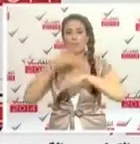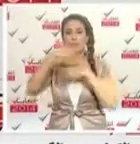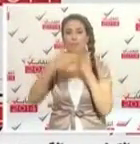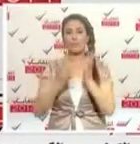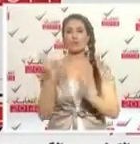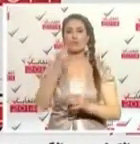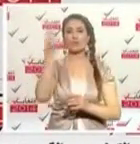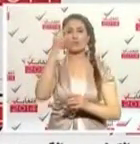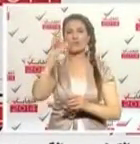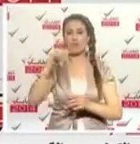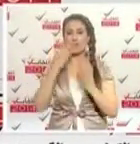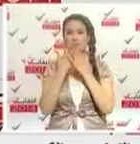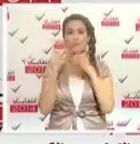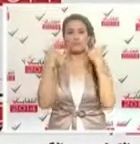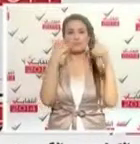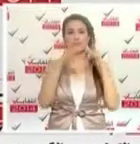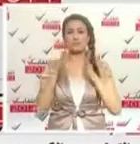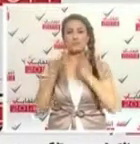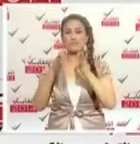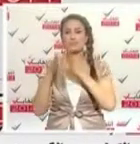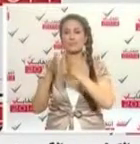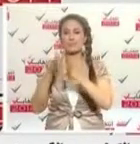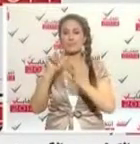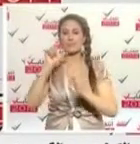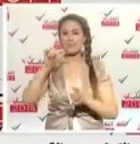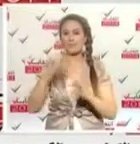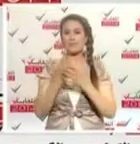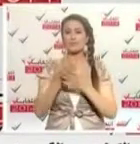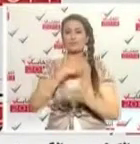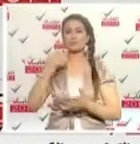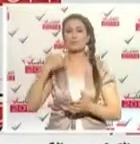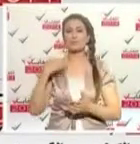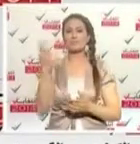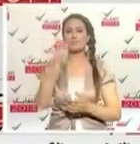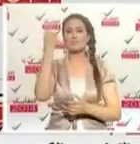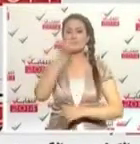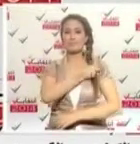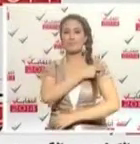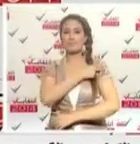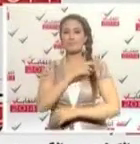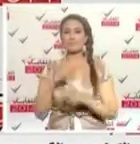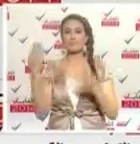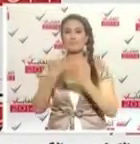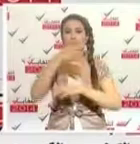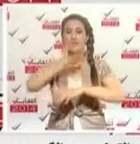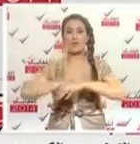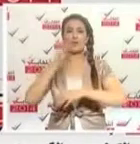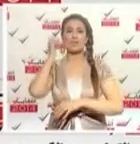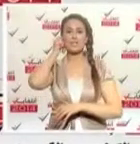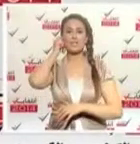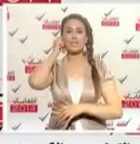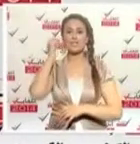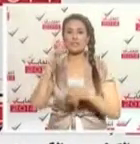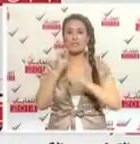جامعي يشمل عديد الاختصاصات العلمية والأدبية، إقامة مستشفى جامعي ينهض بالقطاع الصحي بالجهة. نحن شباب القصرين